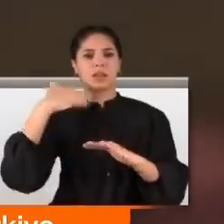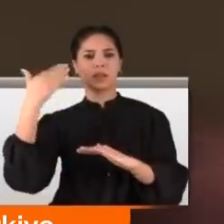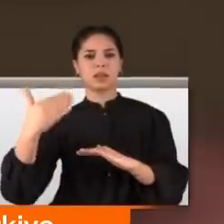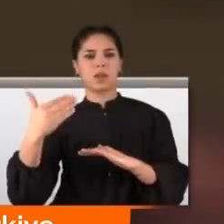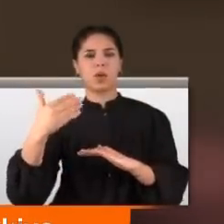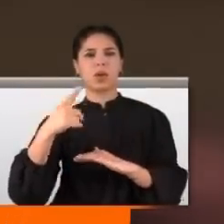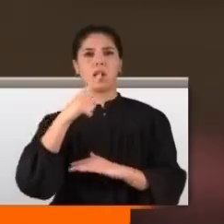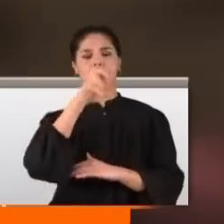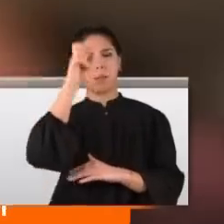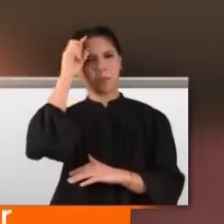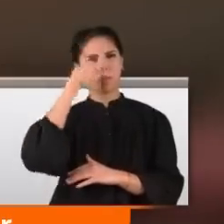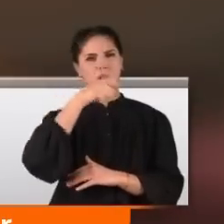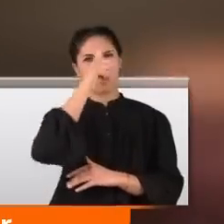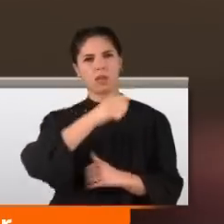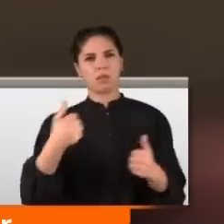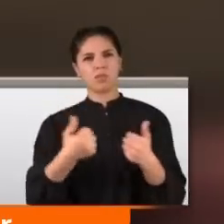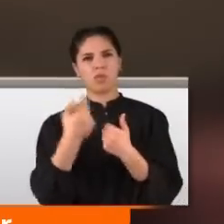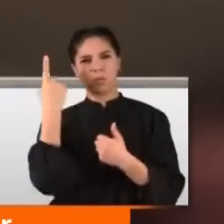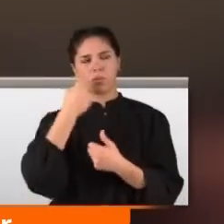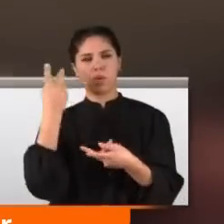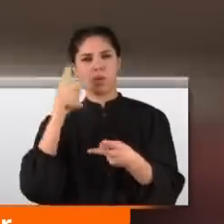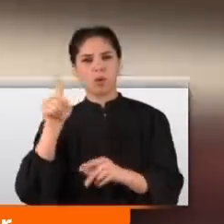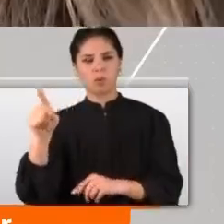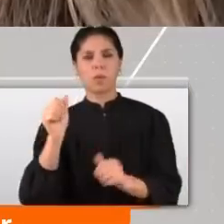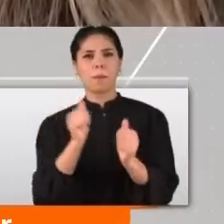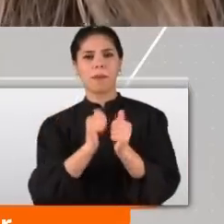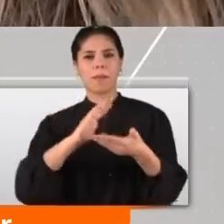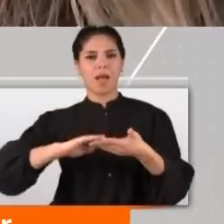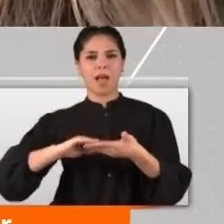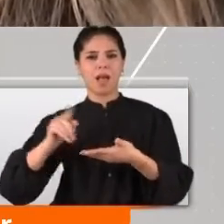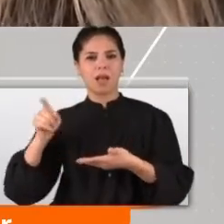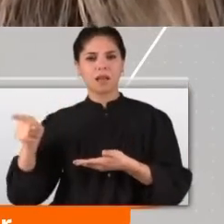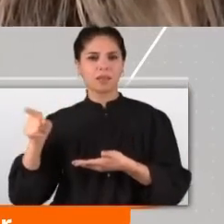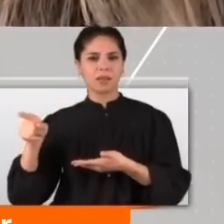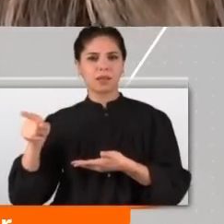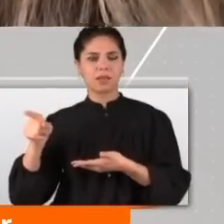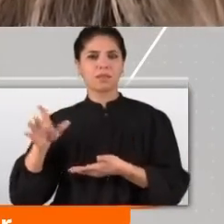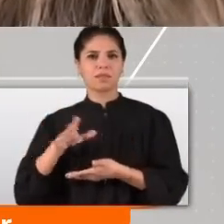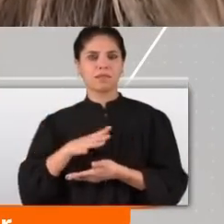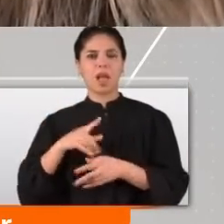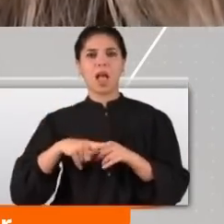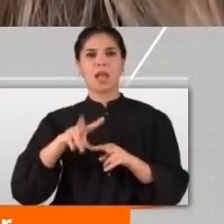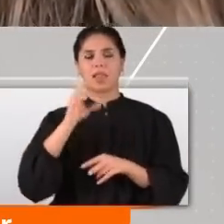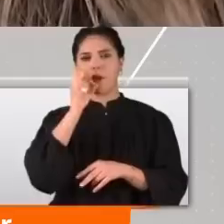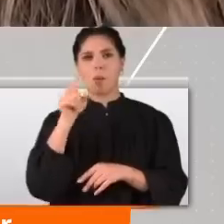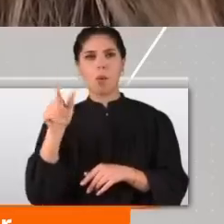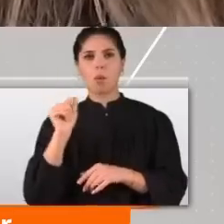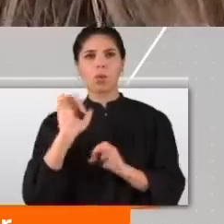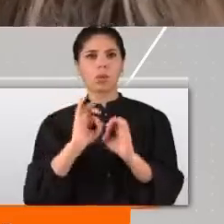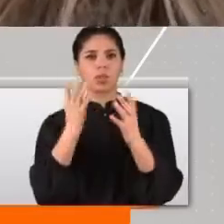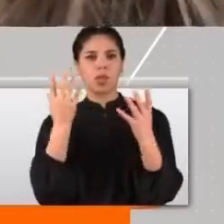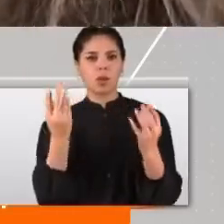bir psikopat onu sevenlerinden ayırdı. Görüntüde yanında olan arkadaşı Berivan Çayır'dı. ATV Haber'e o günü